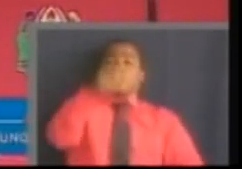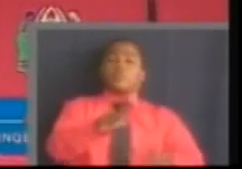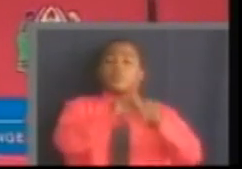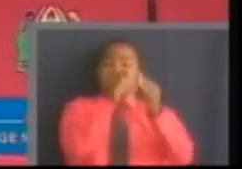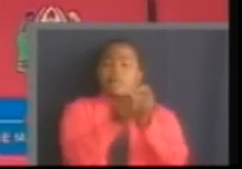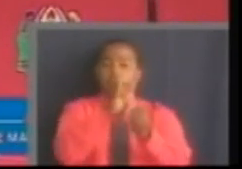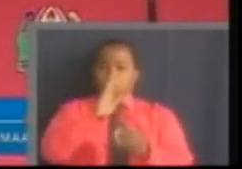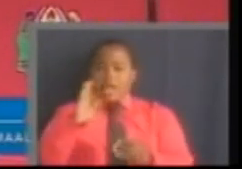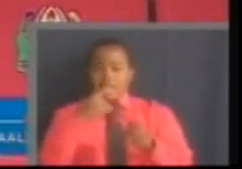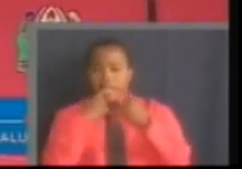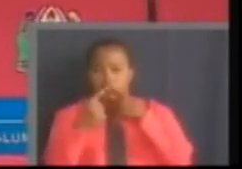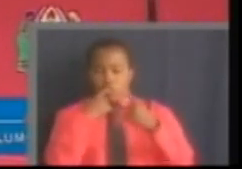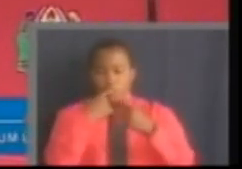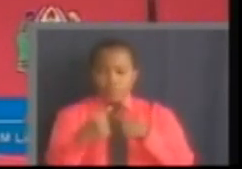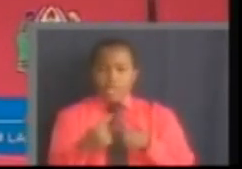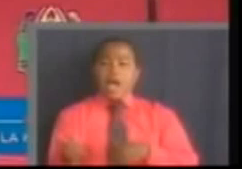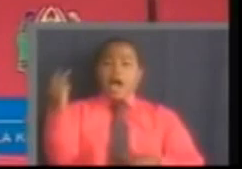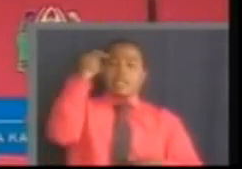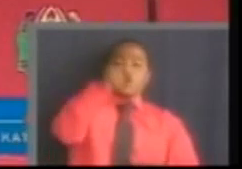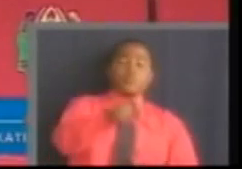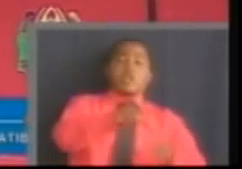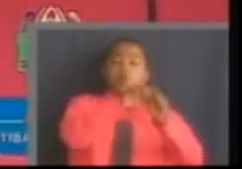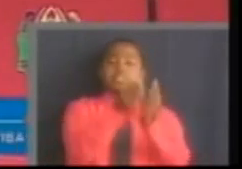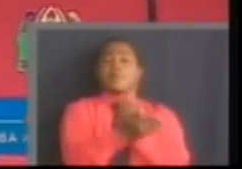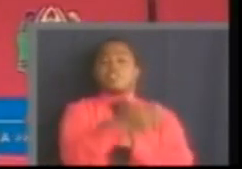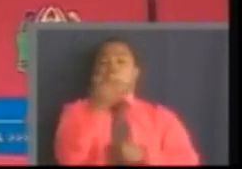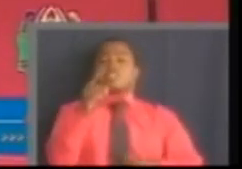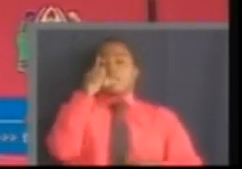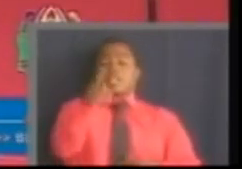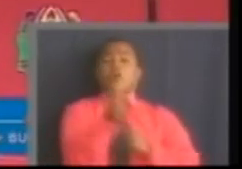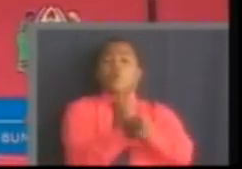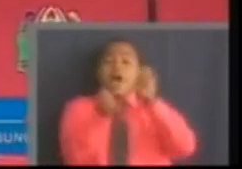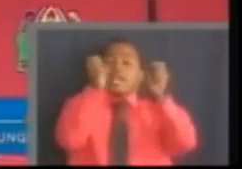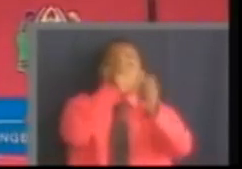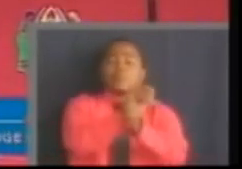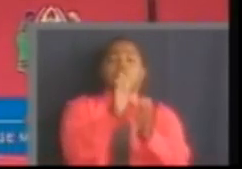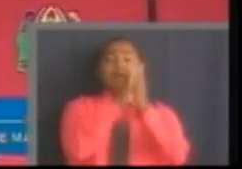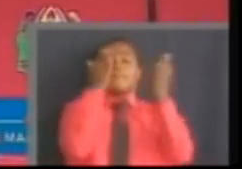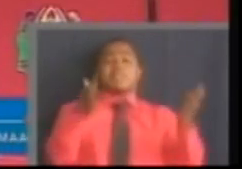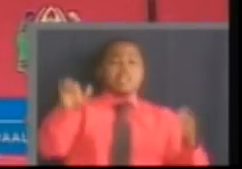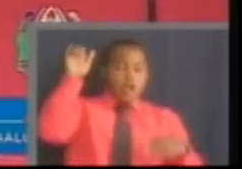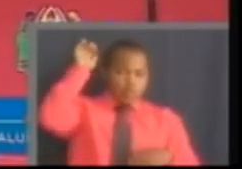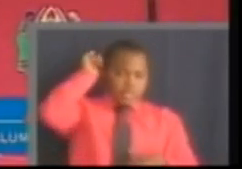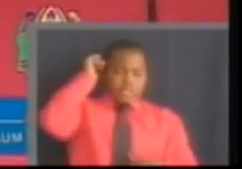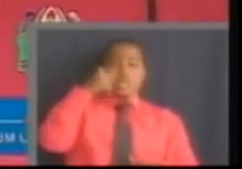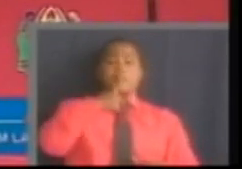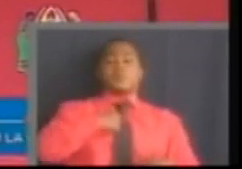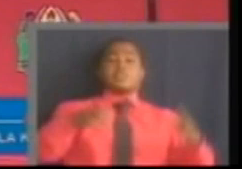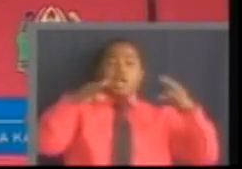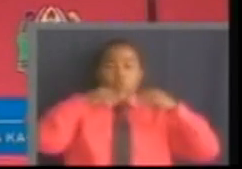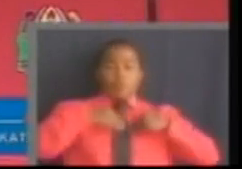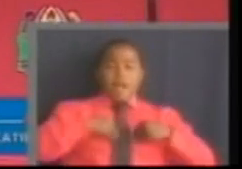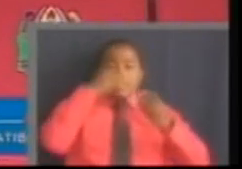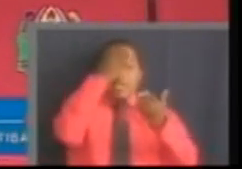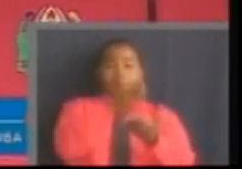kuongea anapatikana wa chama kingine, kazi yake ni kuzomea na kukosoa pasipo kusikiliza. Mimi naunga mkono kabisa,